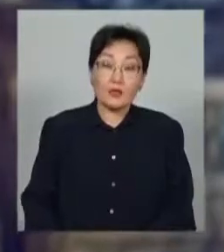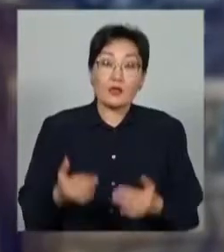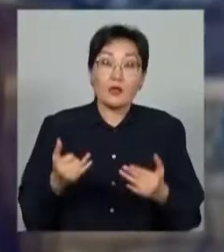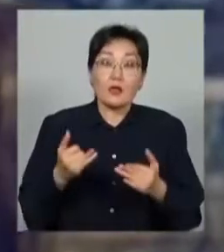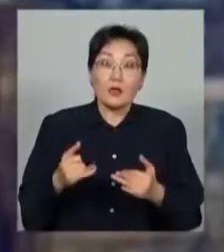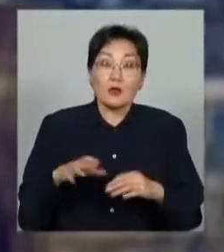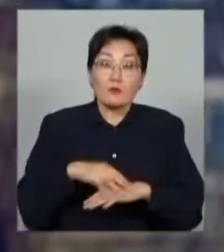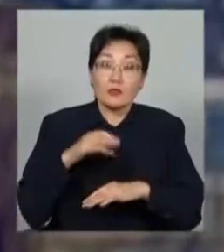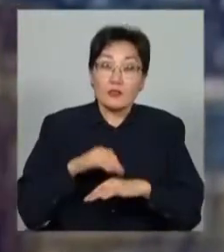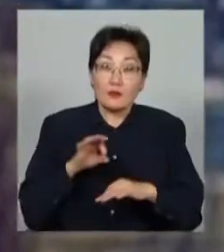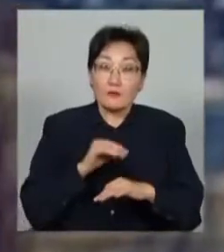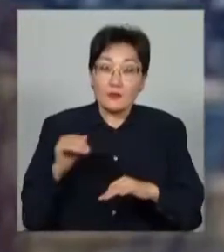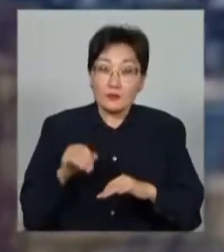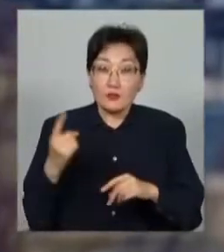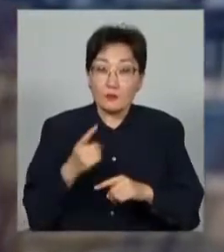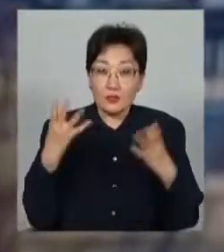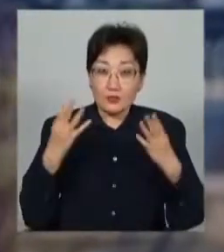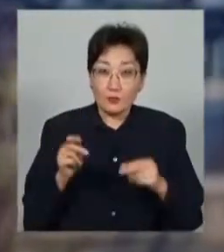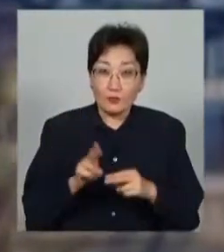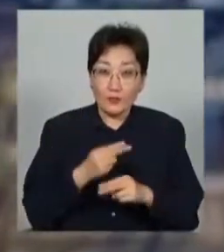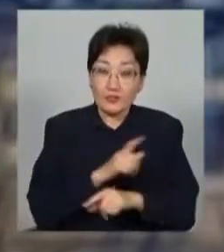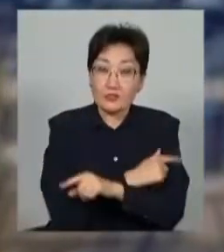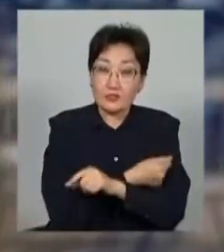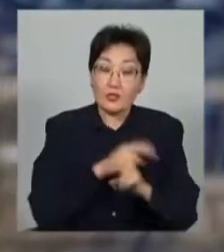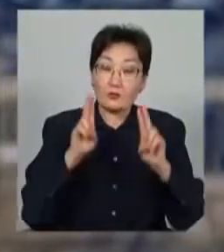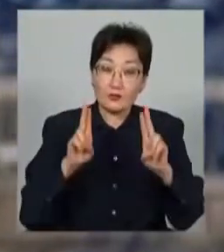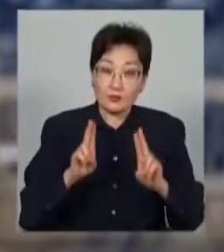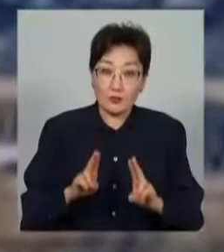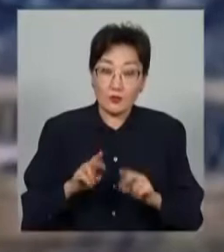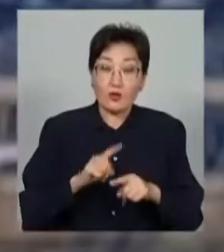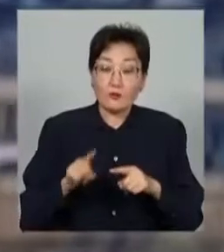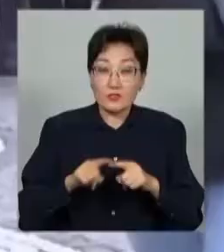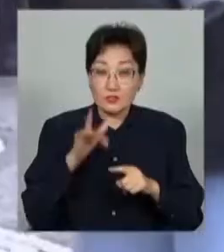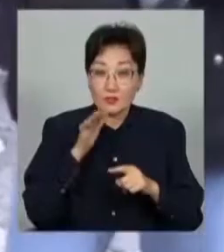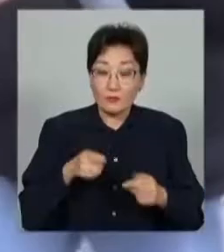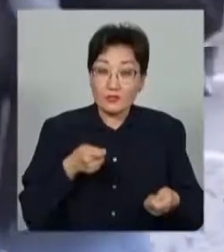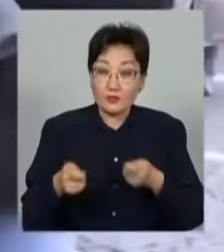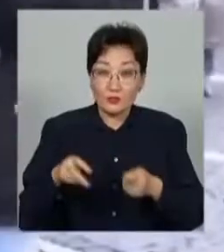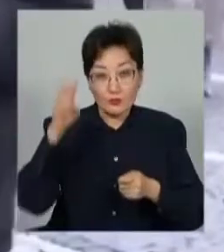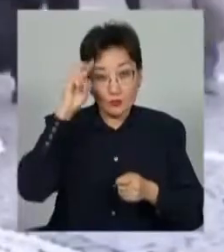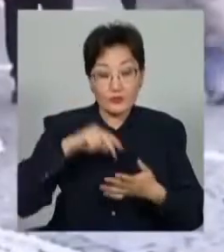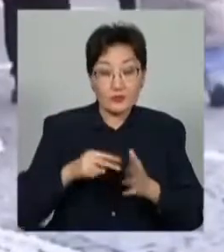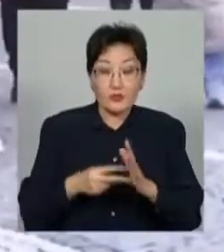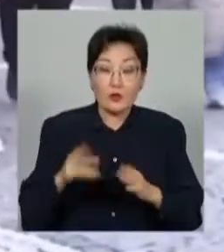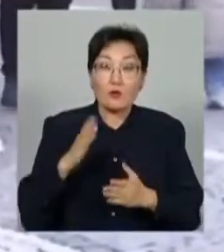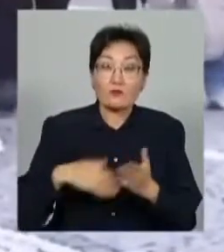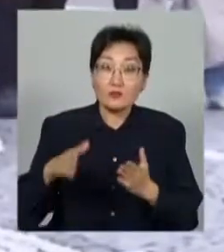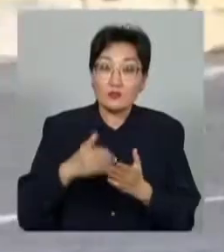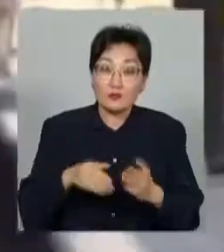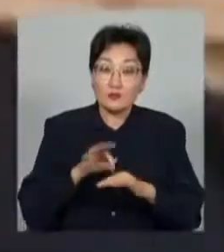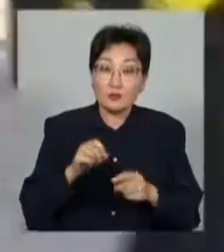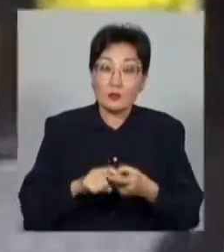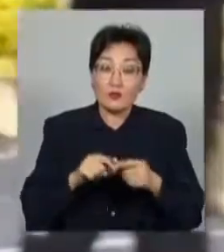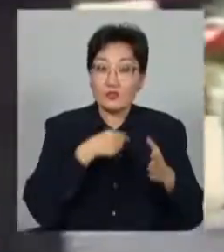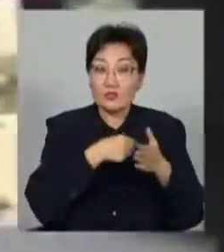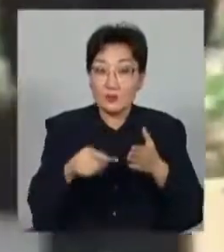Сегодня в Швеции официально первый день без санитарных ограничений. В скором времени власти страны планируют исключить коронавирус из